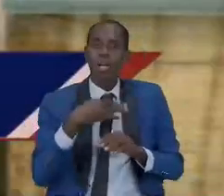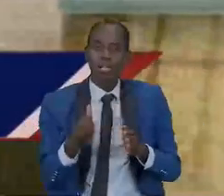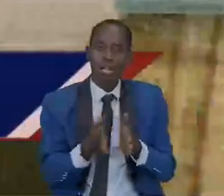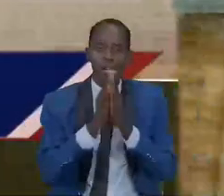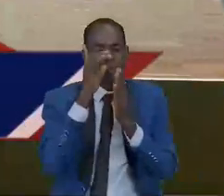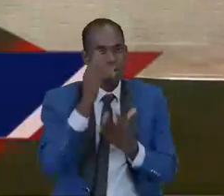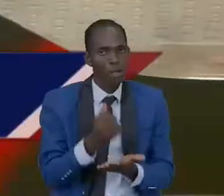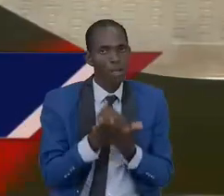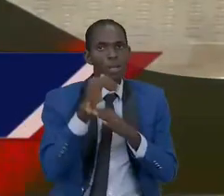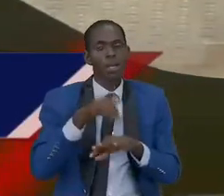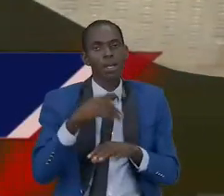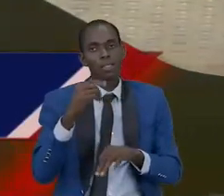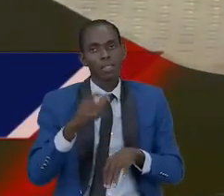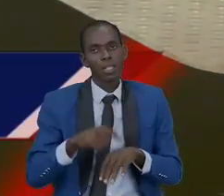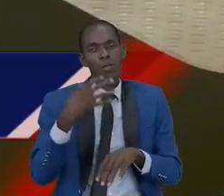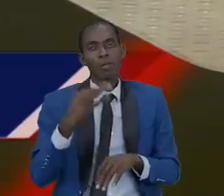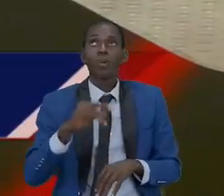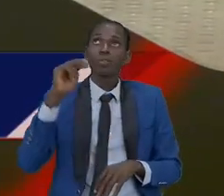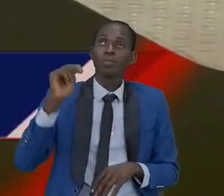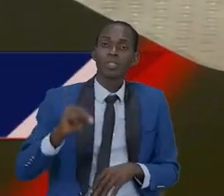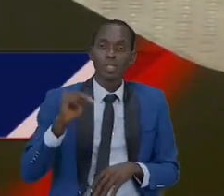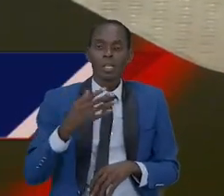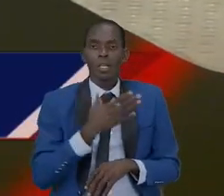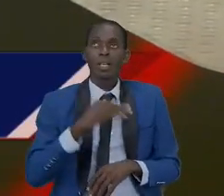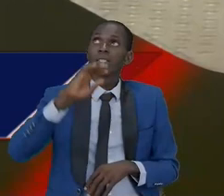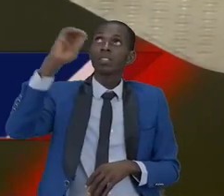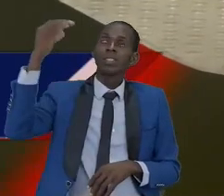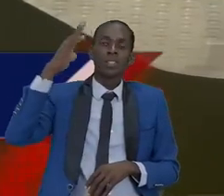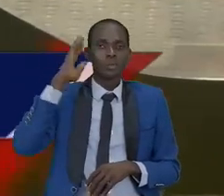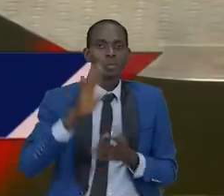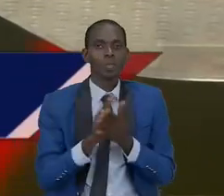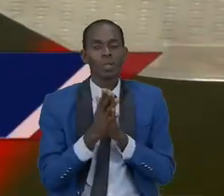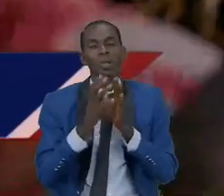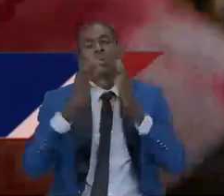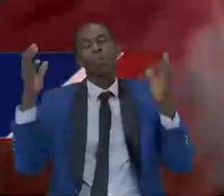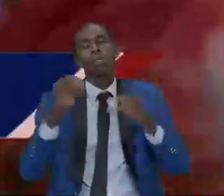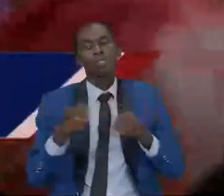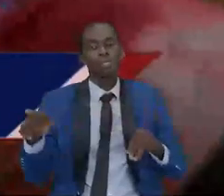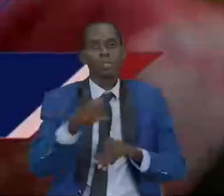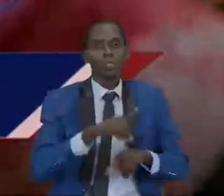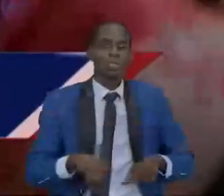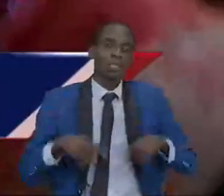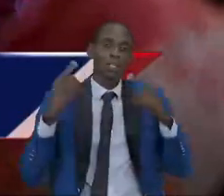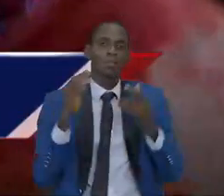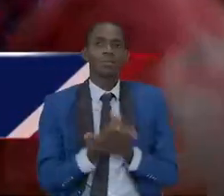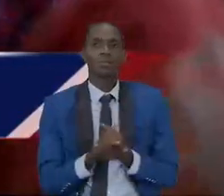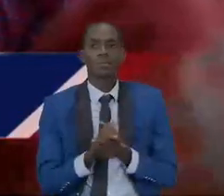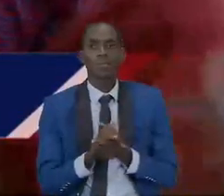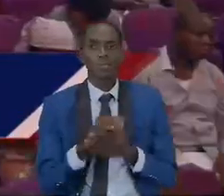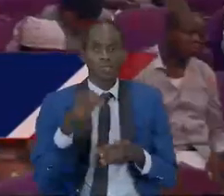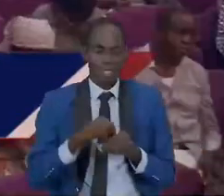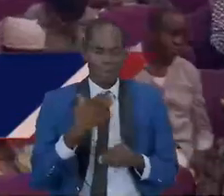le secours autant de besoins et la grâce sera abondante dans ta vie dans ma